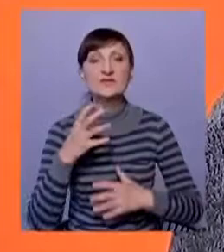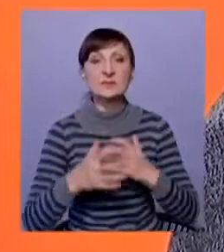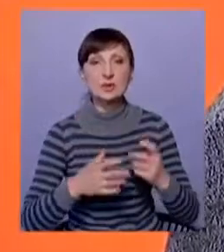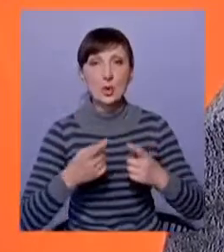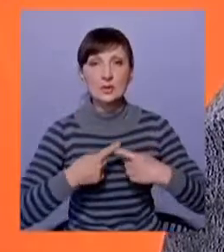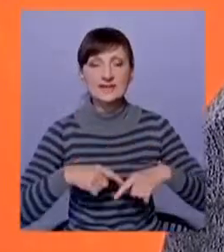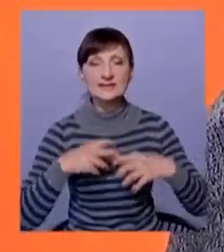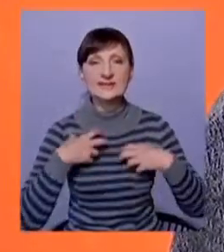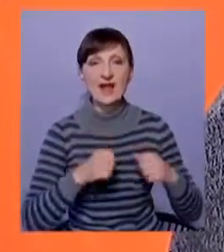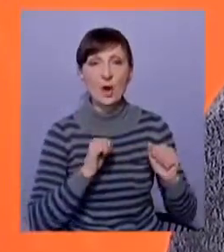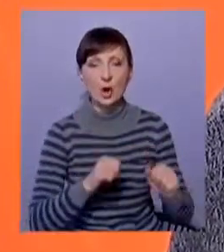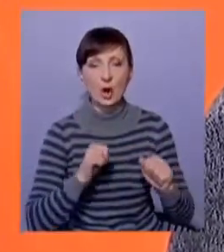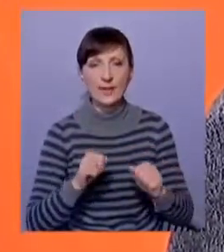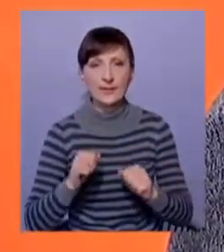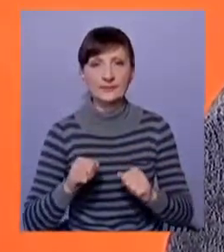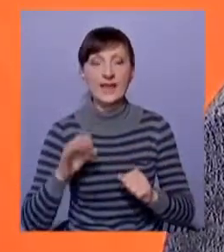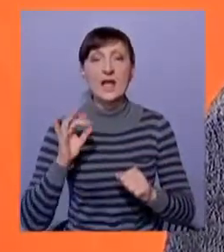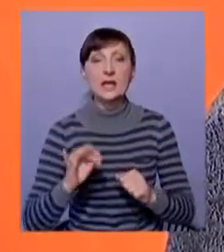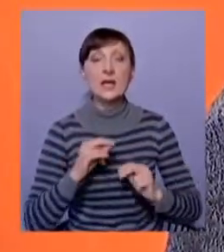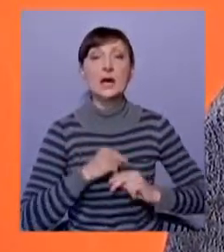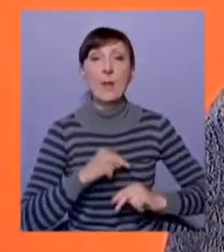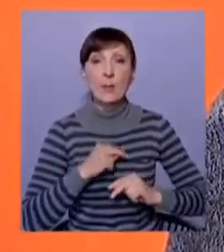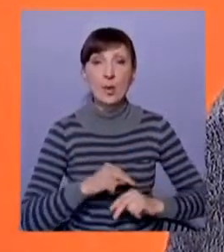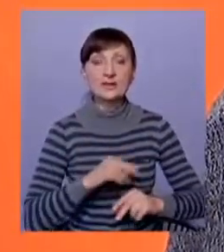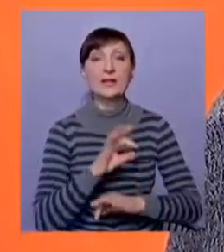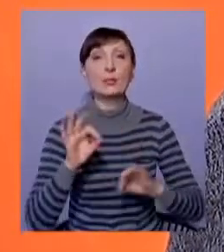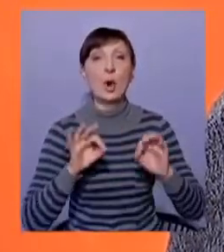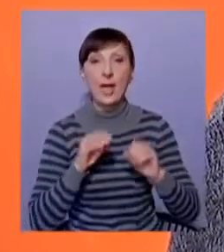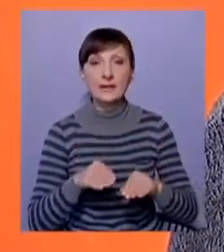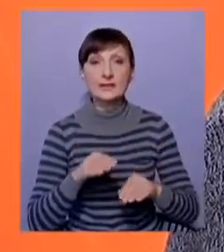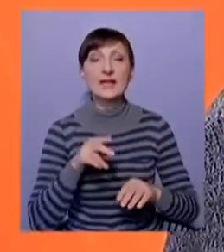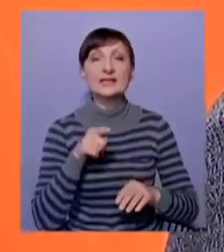организации здравоохранения. И работает этот проект с